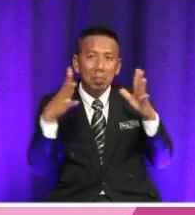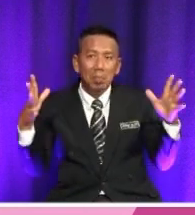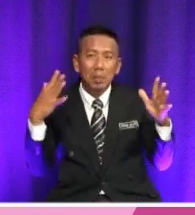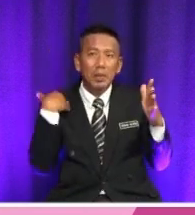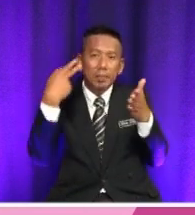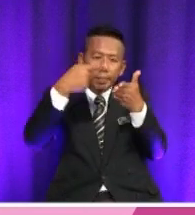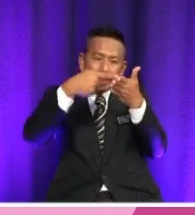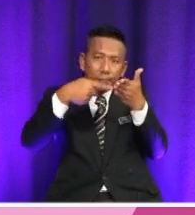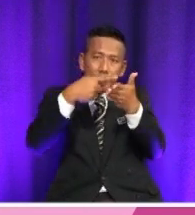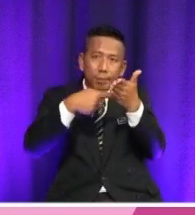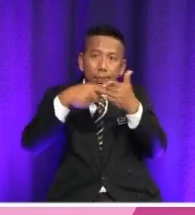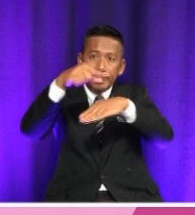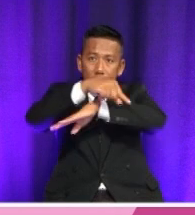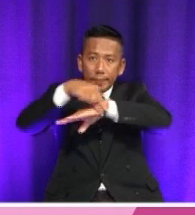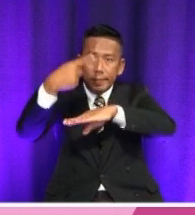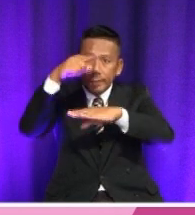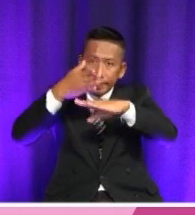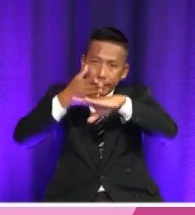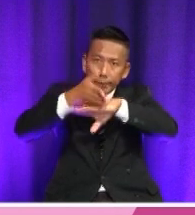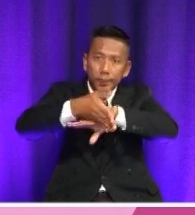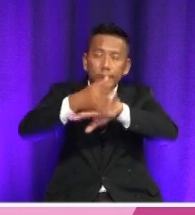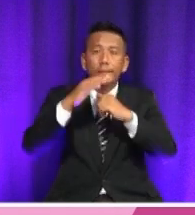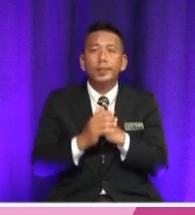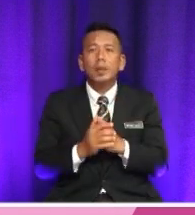garis yang potongan untuk lampu LED kita